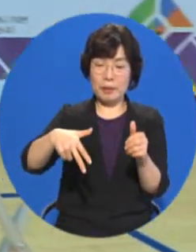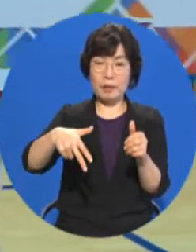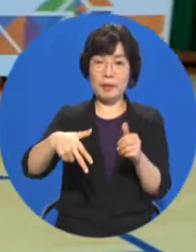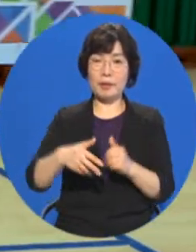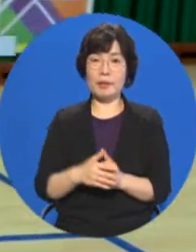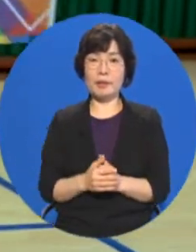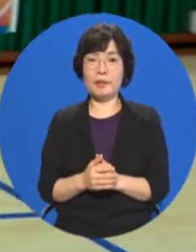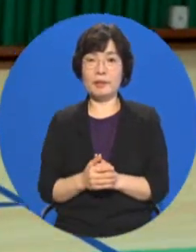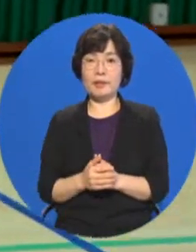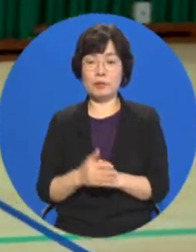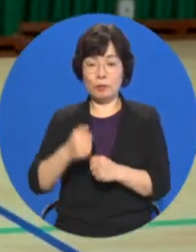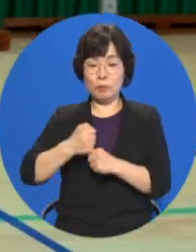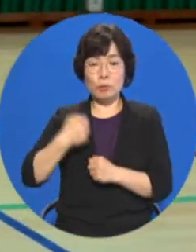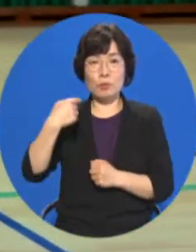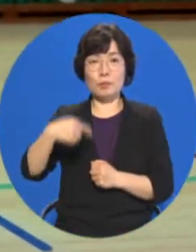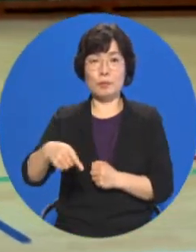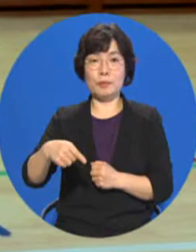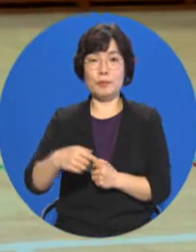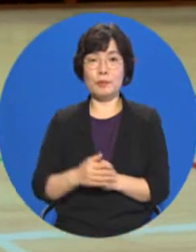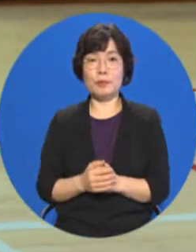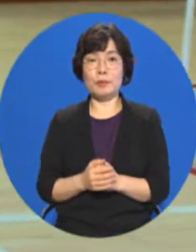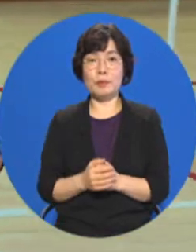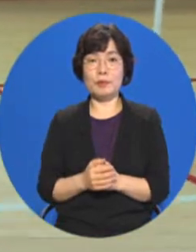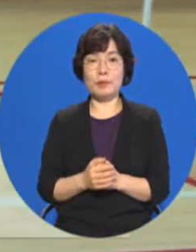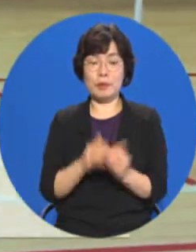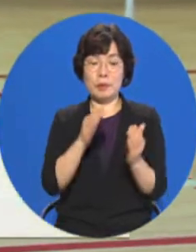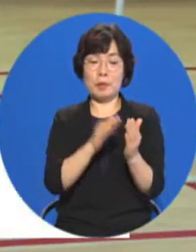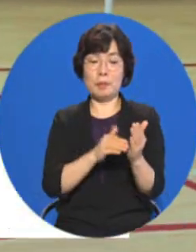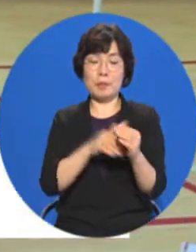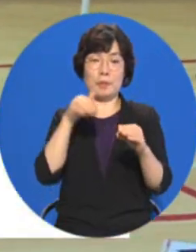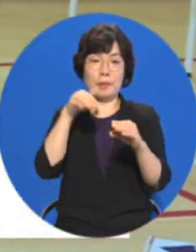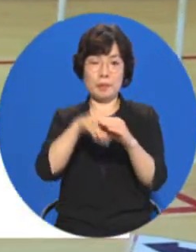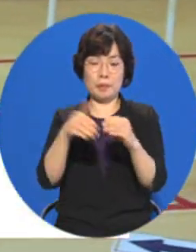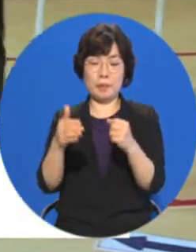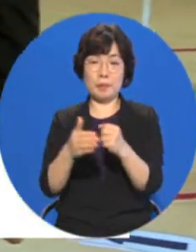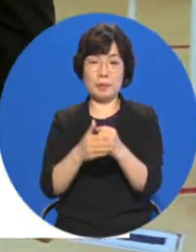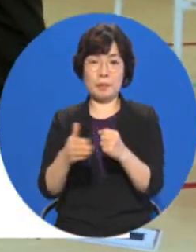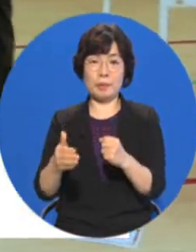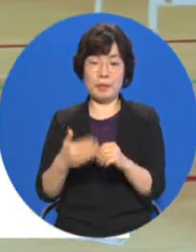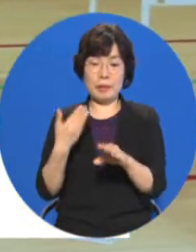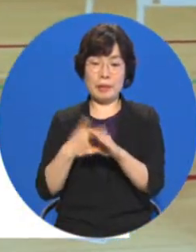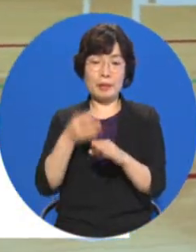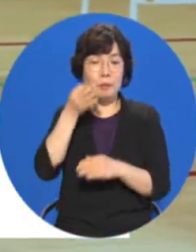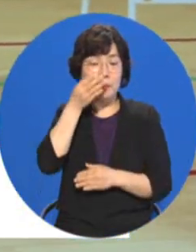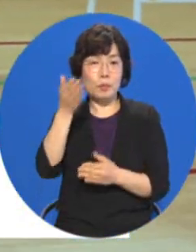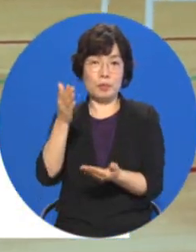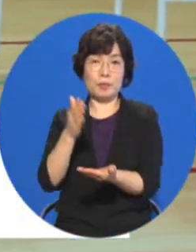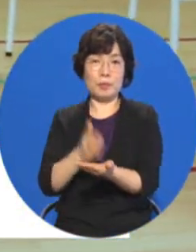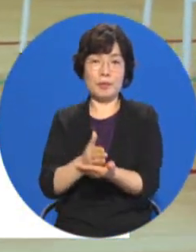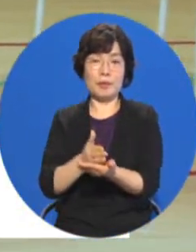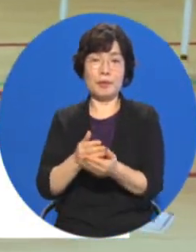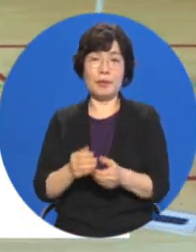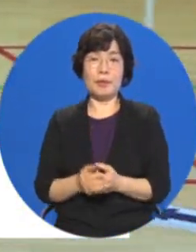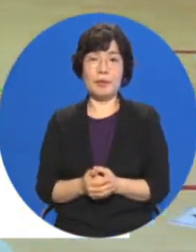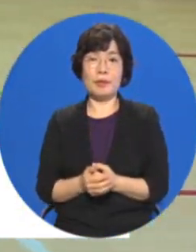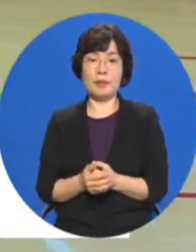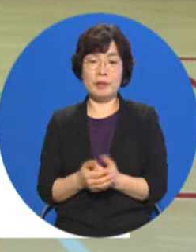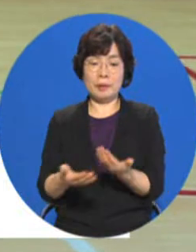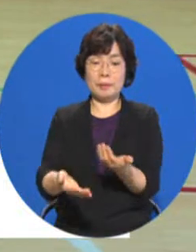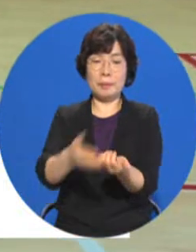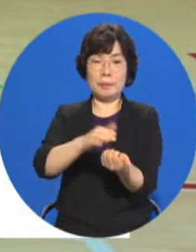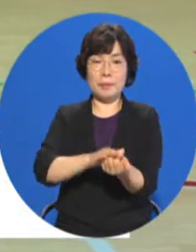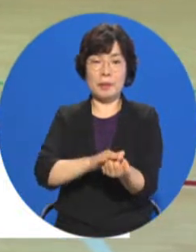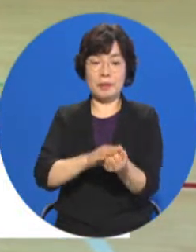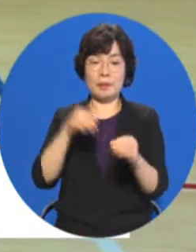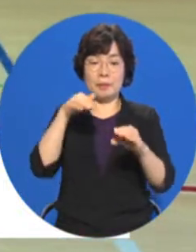그리고 좀 줄 10점이 4 업 이미 에디의 원칙이 있기 때문에 남에게 보여 주셔서 는 단연 이안 되겠고요 접어서